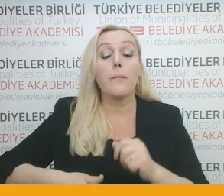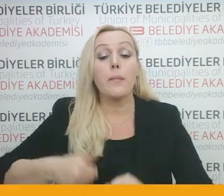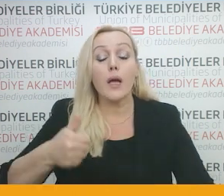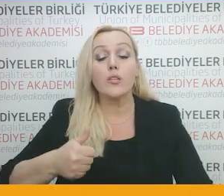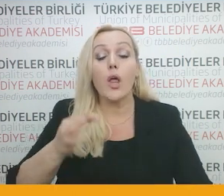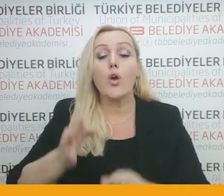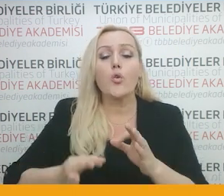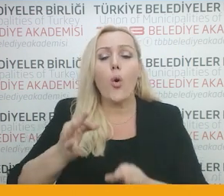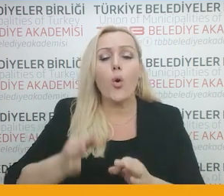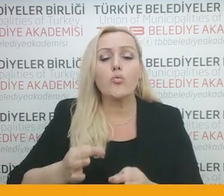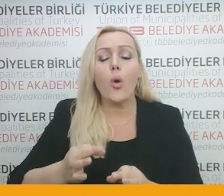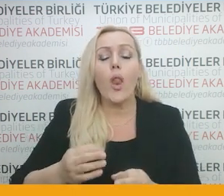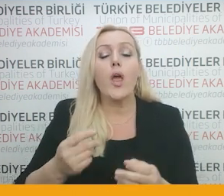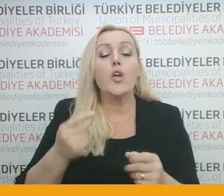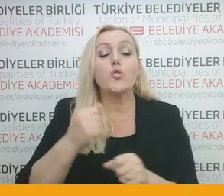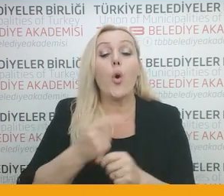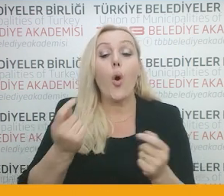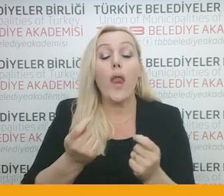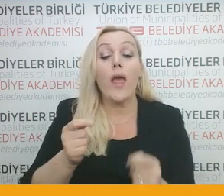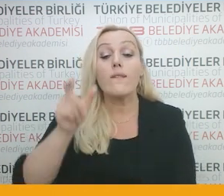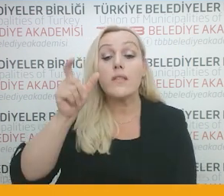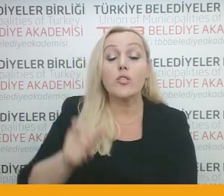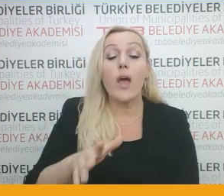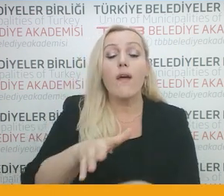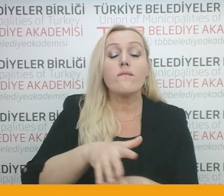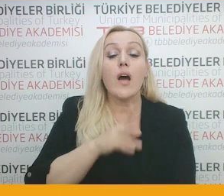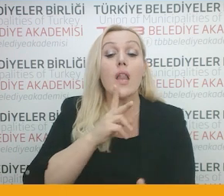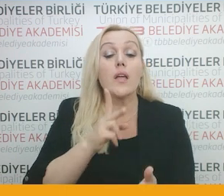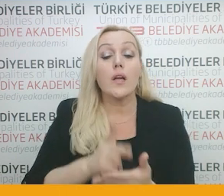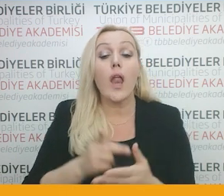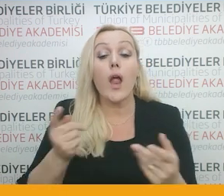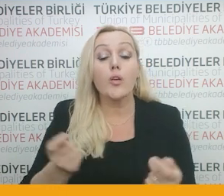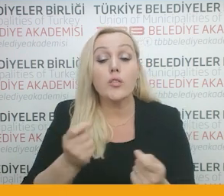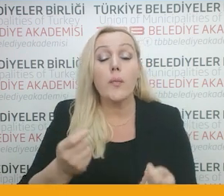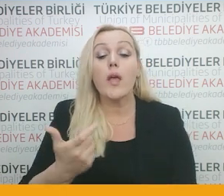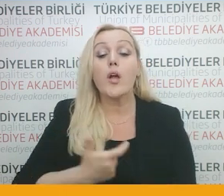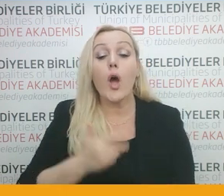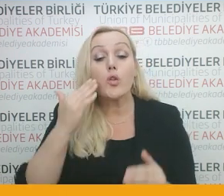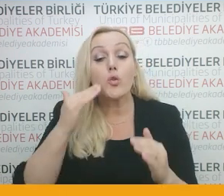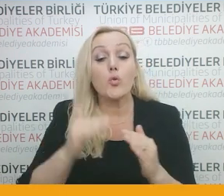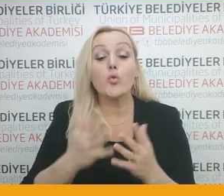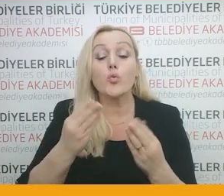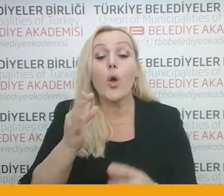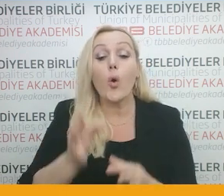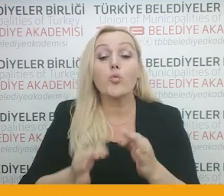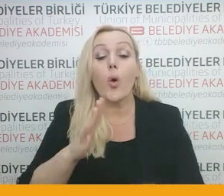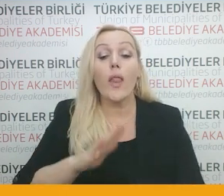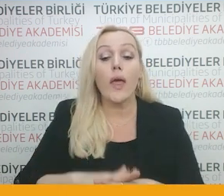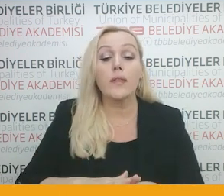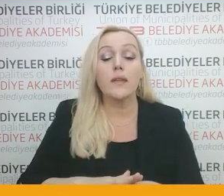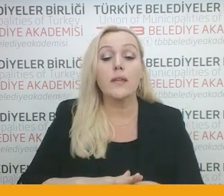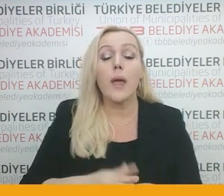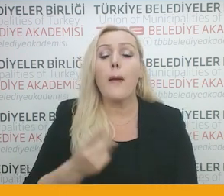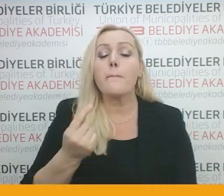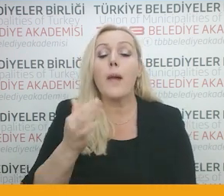elemanlarına mahalli idarenin tüm mali yönetim ve kontrol sistemlerini, mali karar ve işlemlerini mevzuata uygunluk yönünden teftiş ettirir. Mali denetim daha